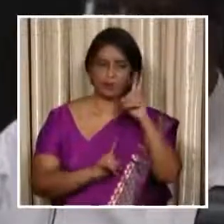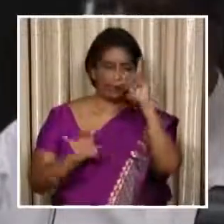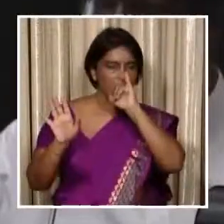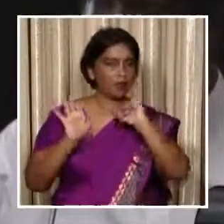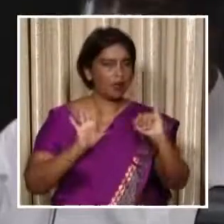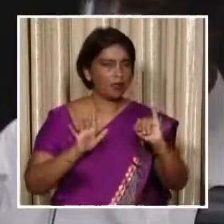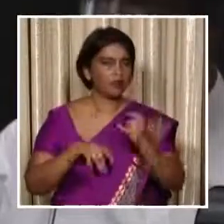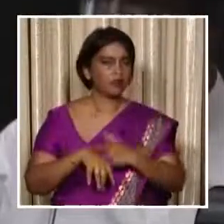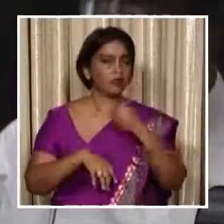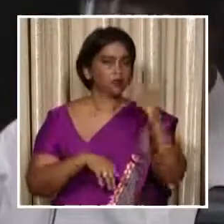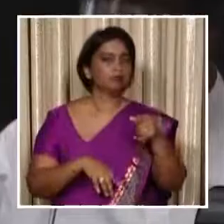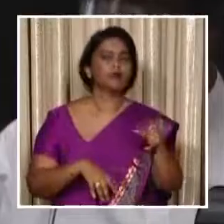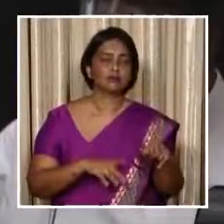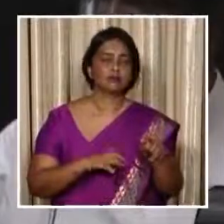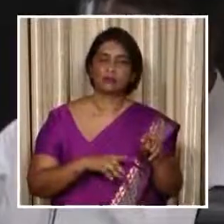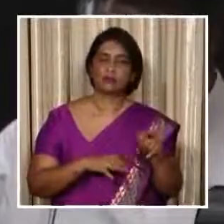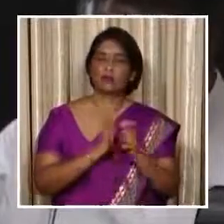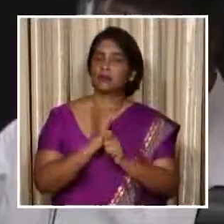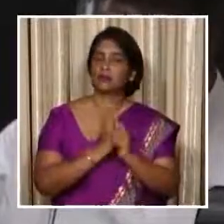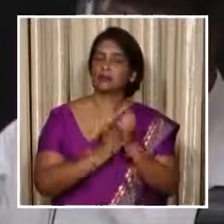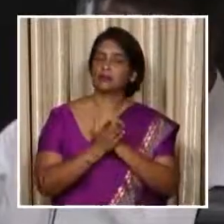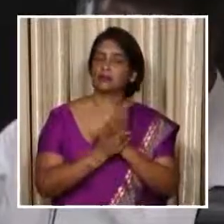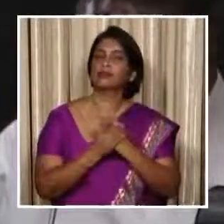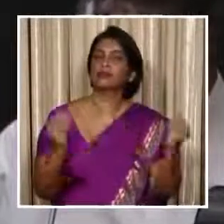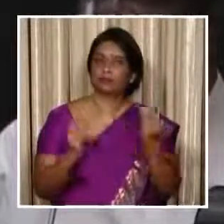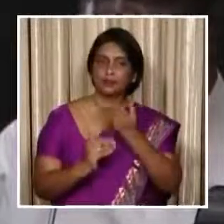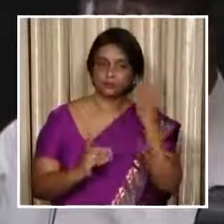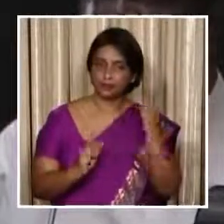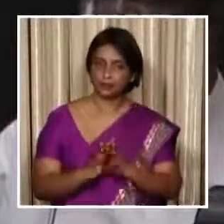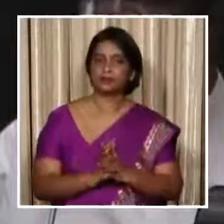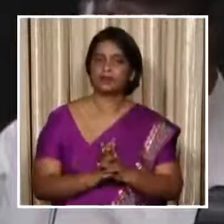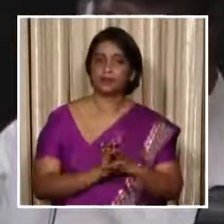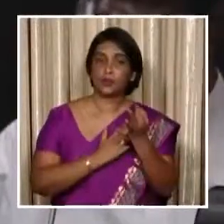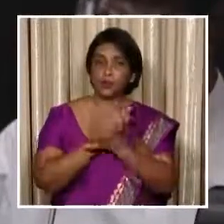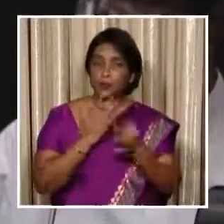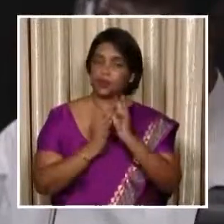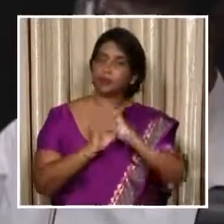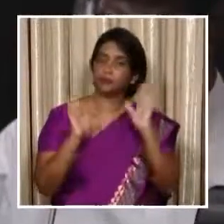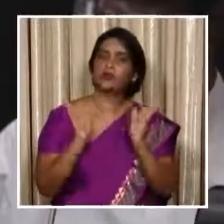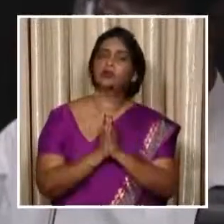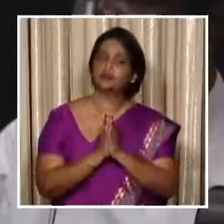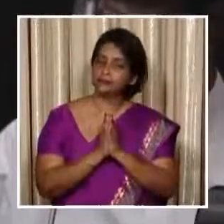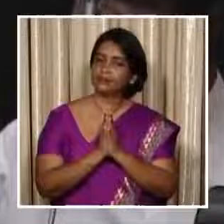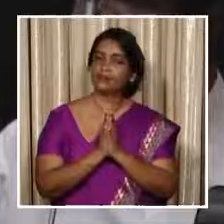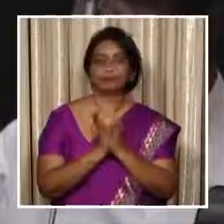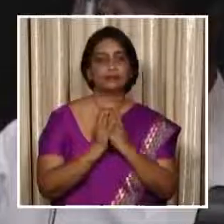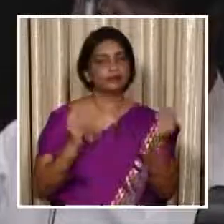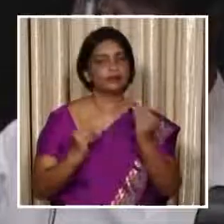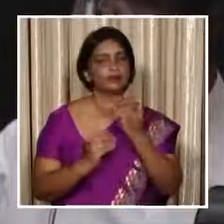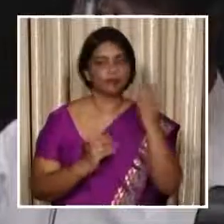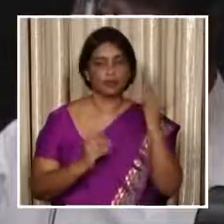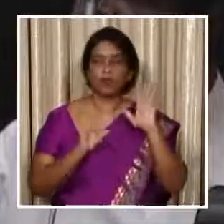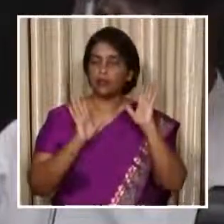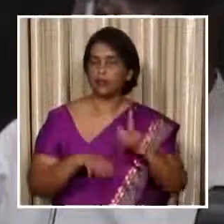அவர்களுக்காக கரைத்தவர்கள் இருக்கின்றனர். ஹன்சாட்டை எடுத்து பார்த்தால் அதனை தெரிந்து கொள்ள முடியும். ஆனால் இந்த பாராளுமன்றத்தில்